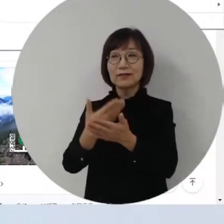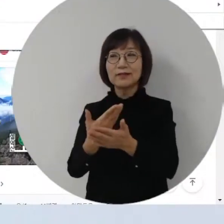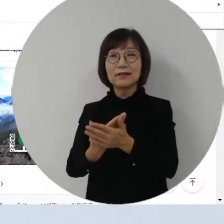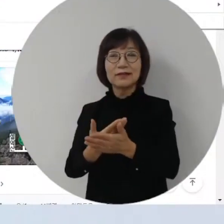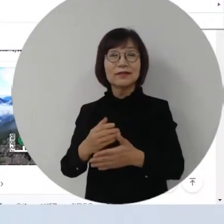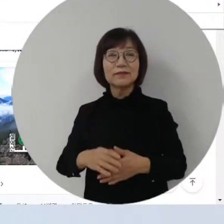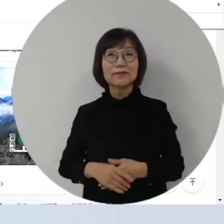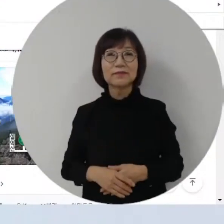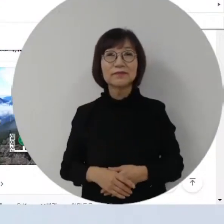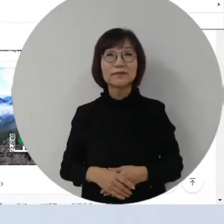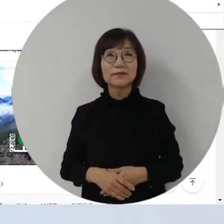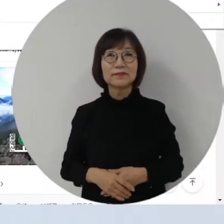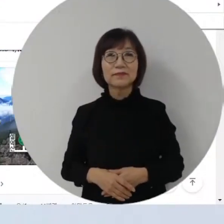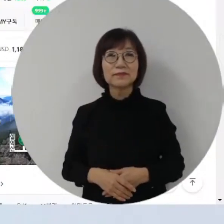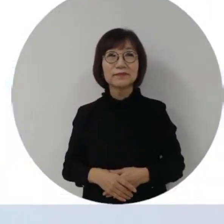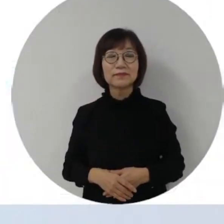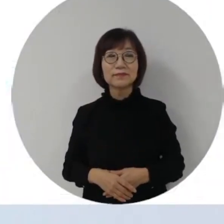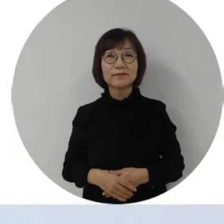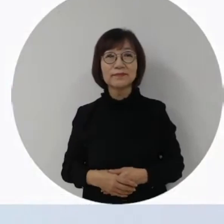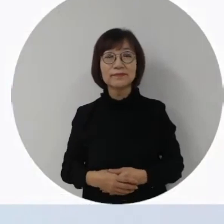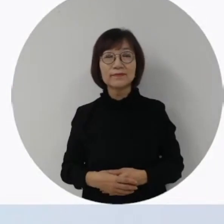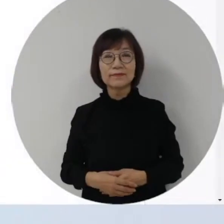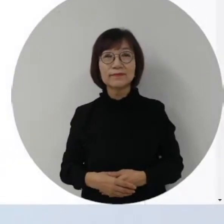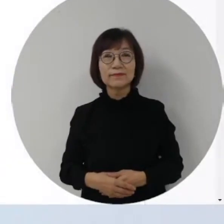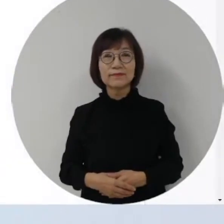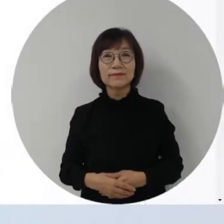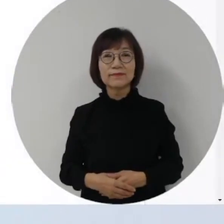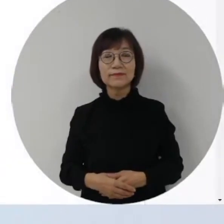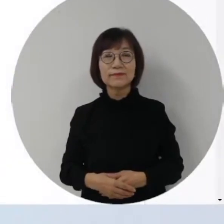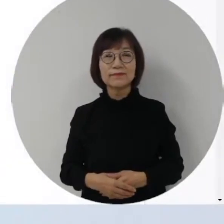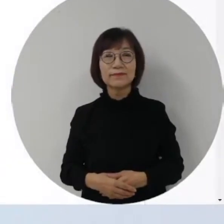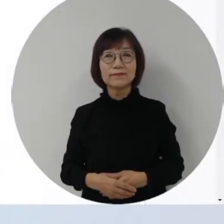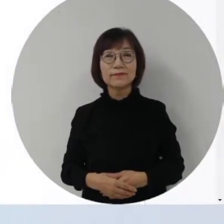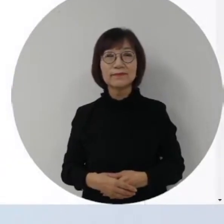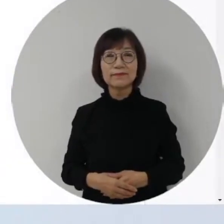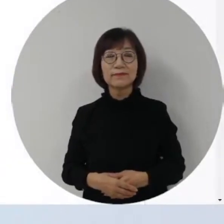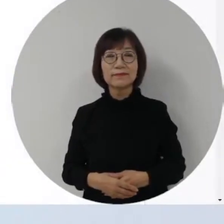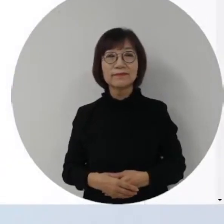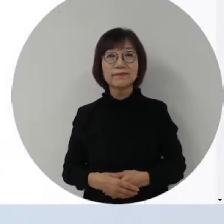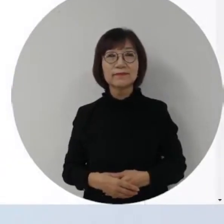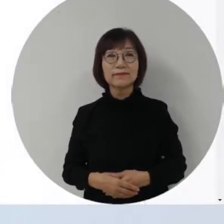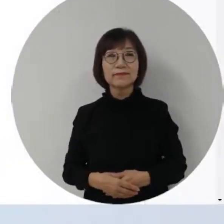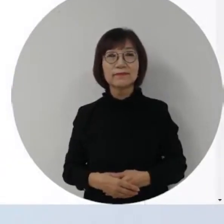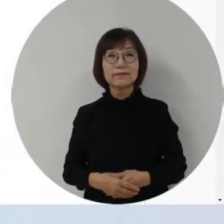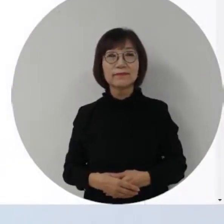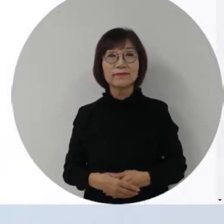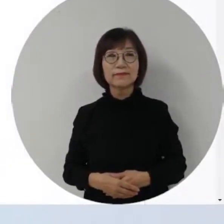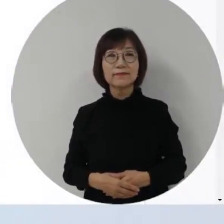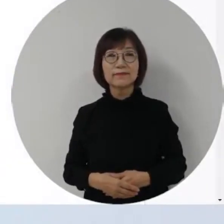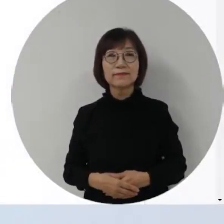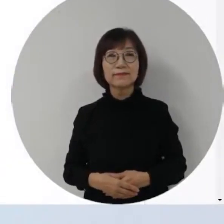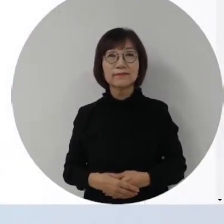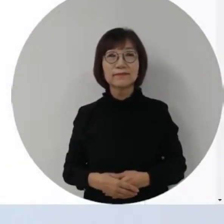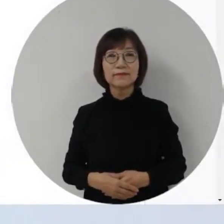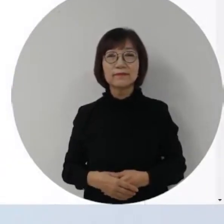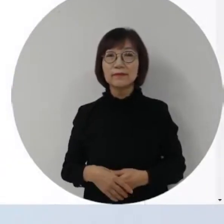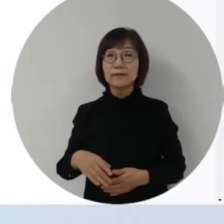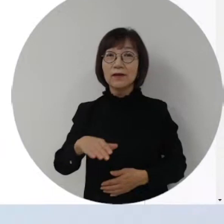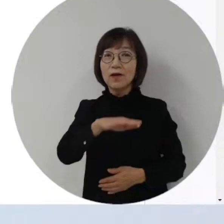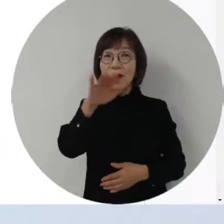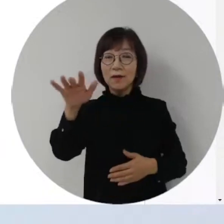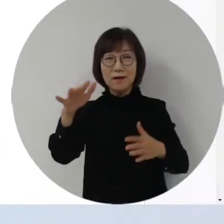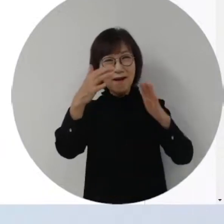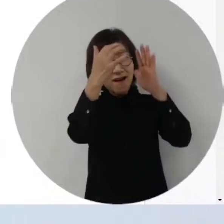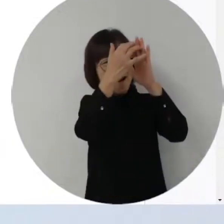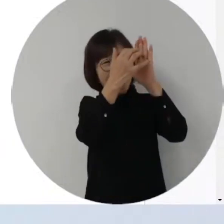여러분들은 여기에 이렇게 많지 않을 거예요. 저는 오늘 1교시부터 이렇게 많이 왔다 갔다 크롬을 이용해서 썼기 때문에